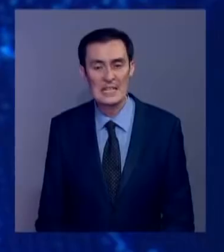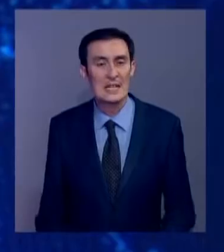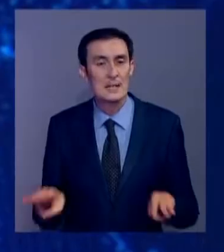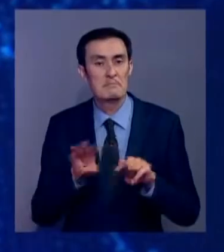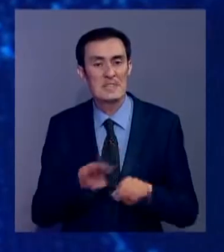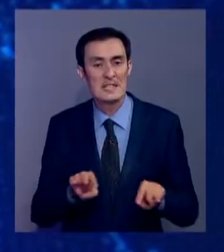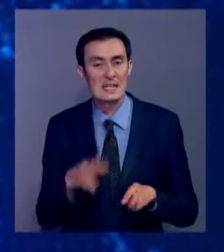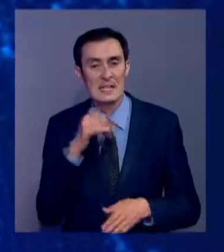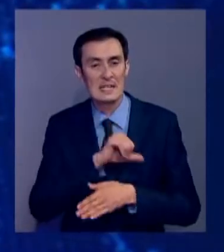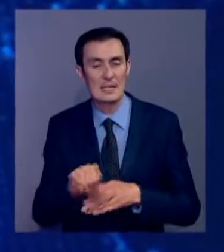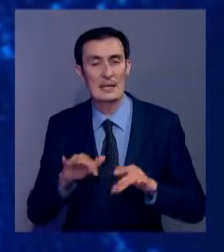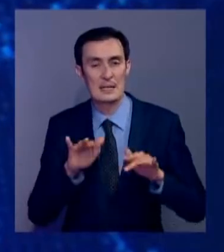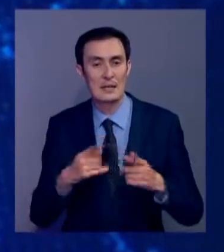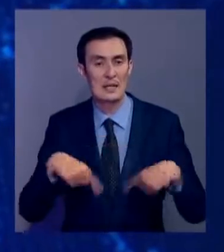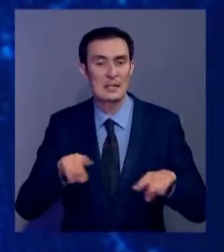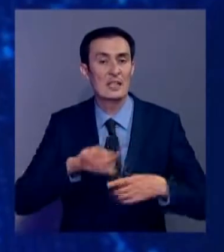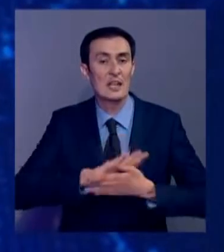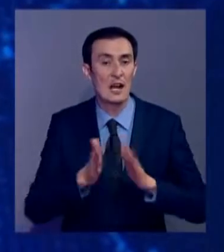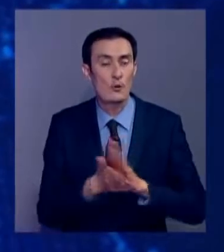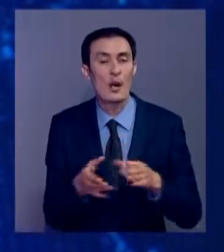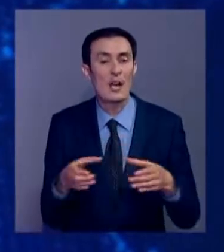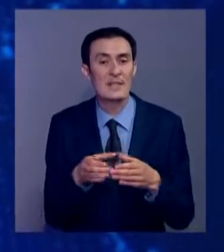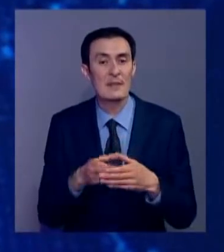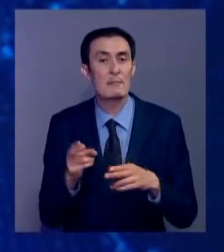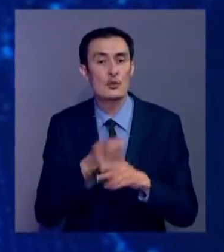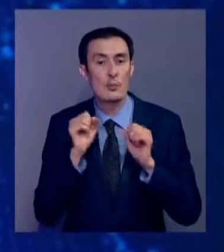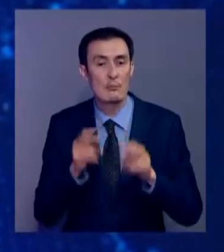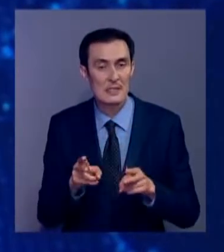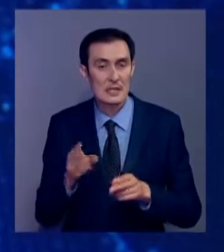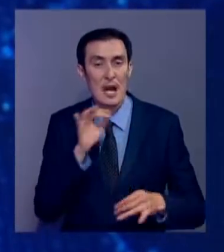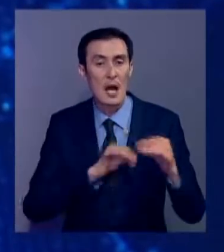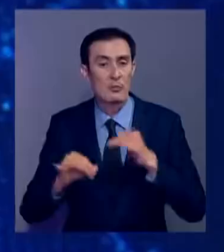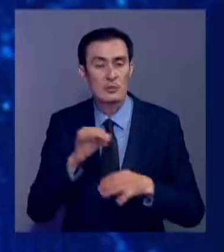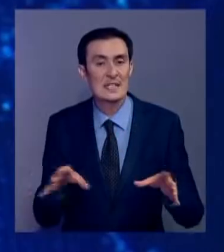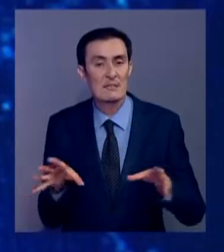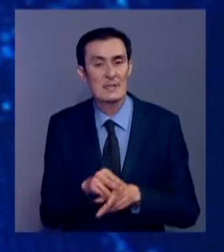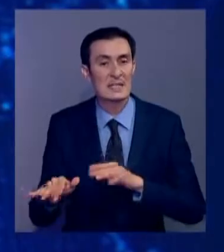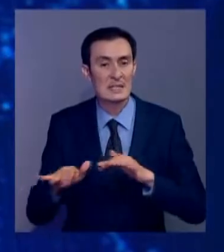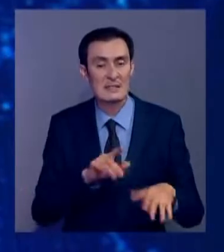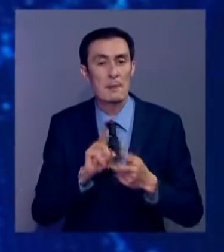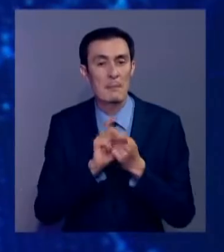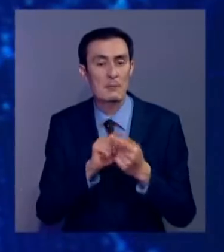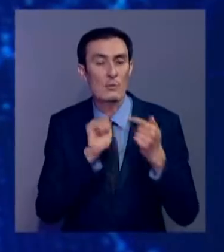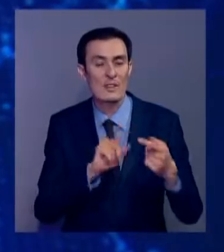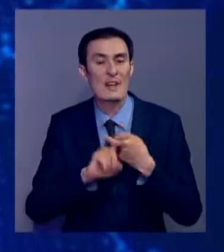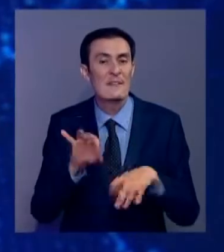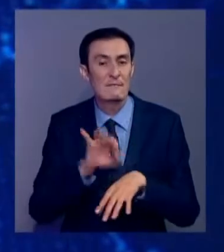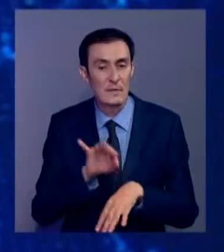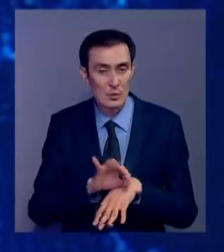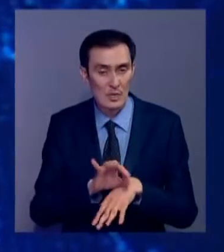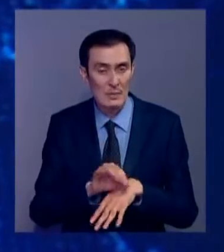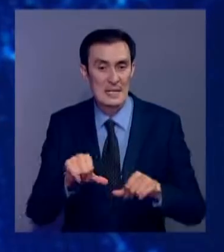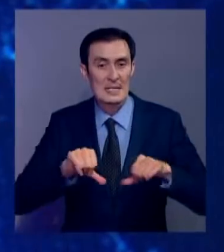Министры иностранных дел Организации договора о коллективной безопасности обсудили совместные действия по борьбе с